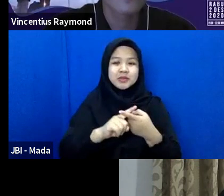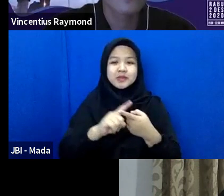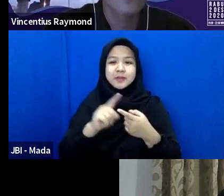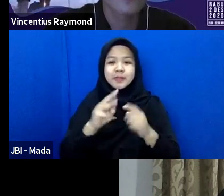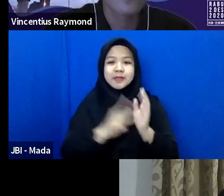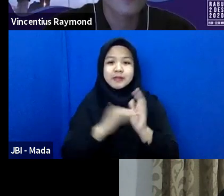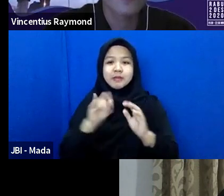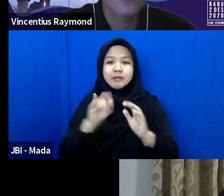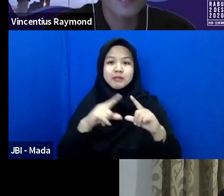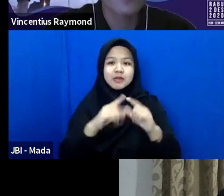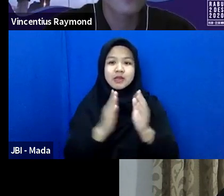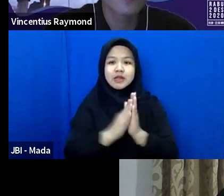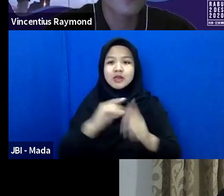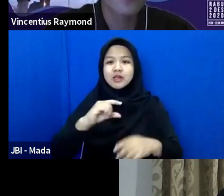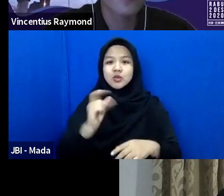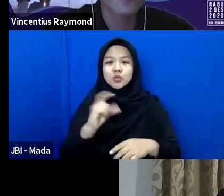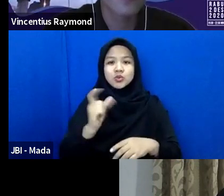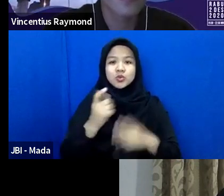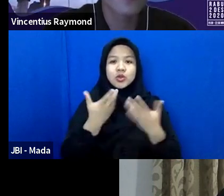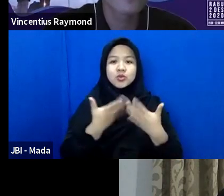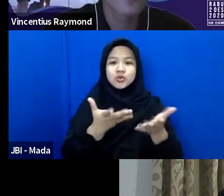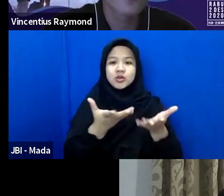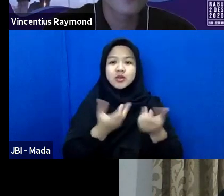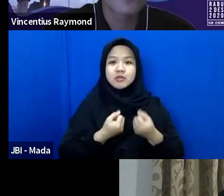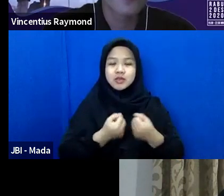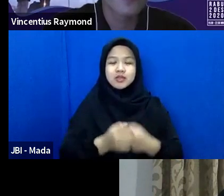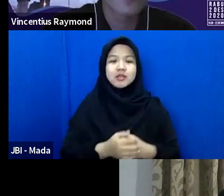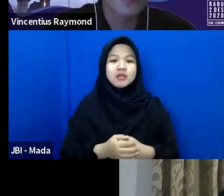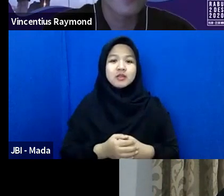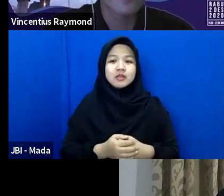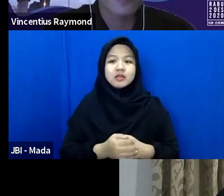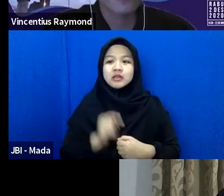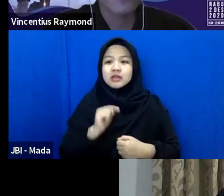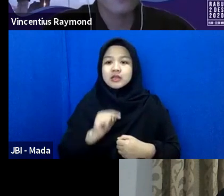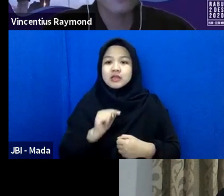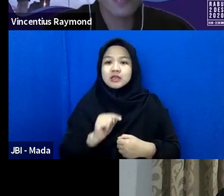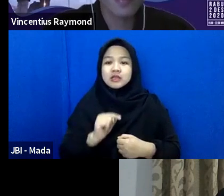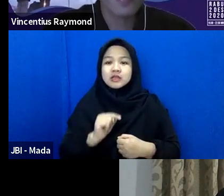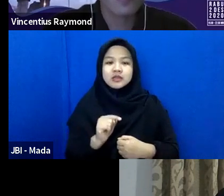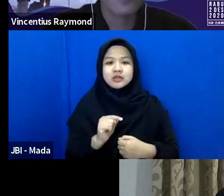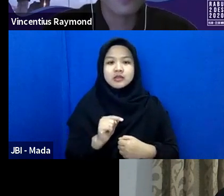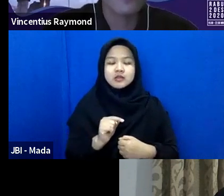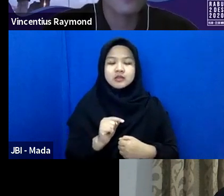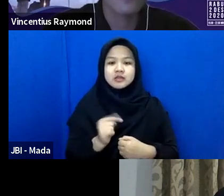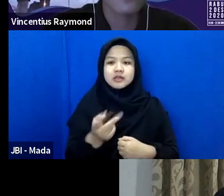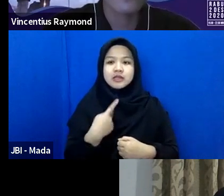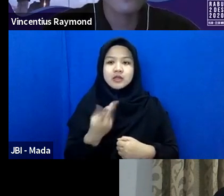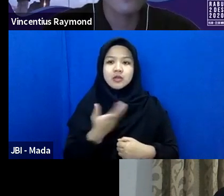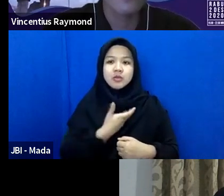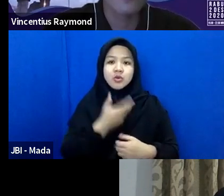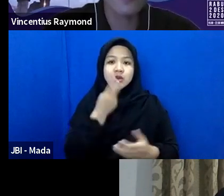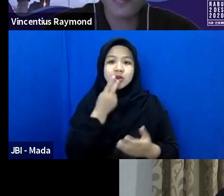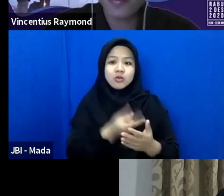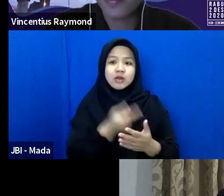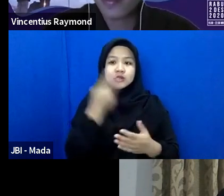Mila dan bakso yang telah mendapatkannya dan tentu ini akan kita rekomendasikan